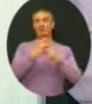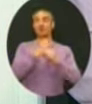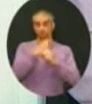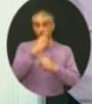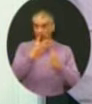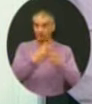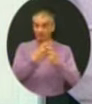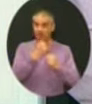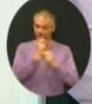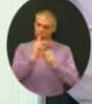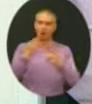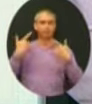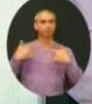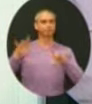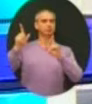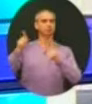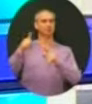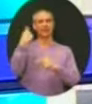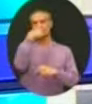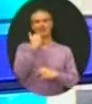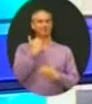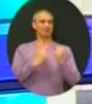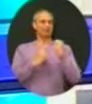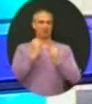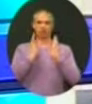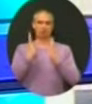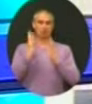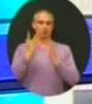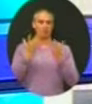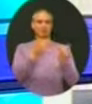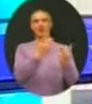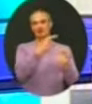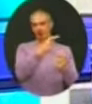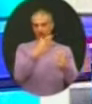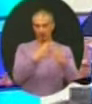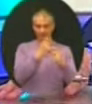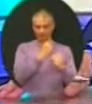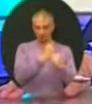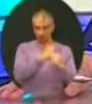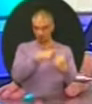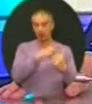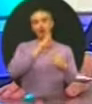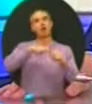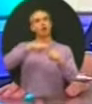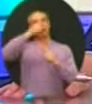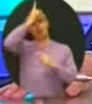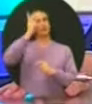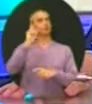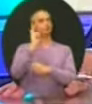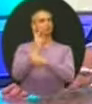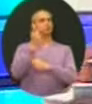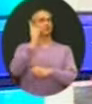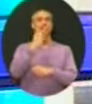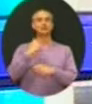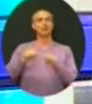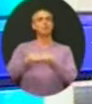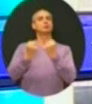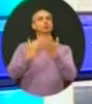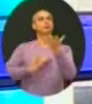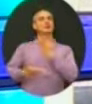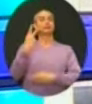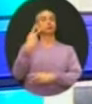תהיה מסוגלת להתנער מן התדמית הקשה שדבקה בה. ואחר כך, גרמניה מזהירה את ישראל מפני משבר חמור